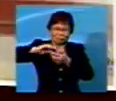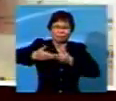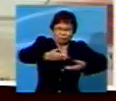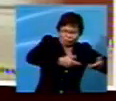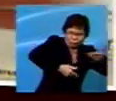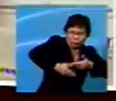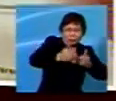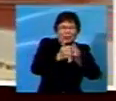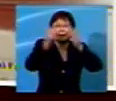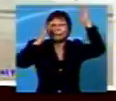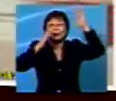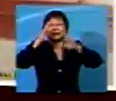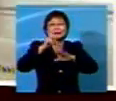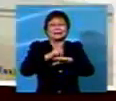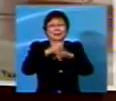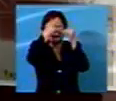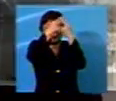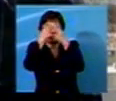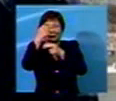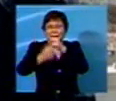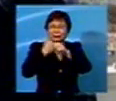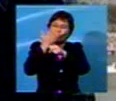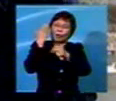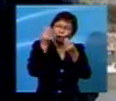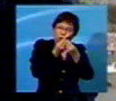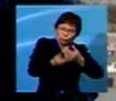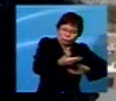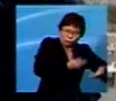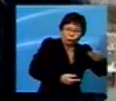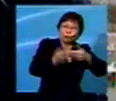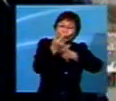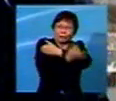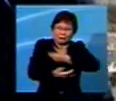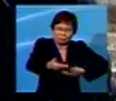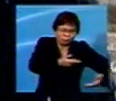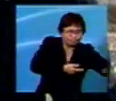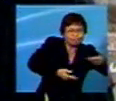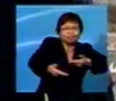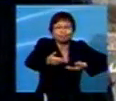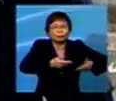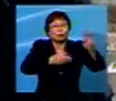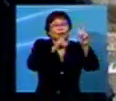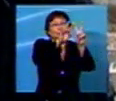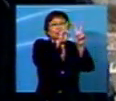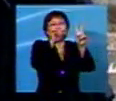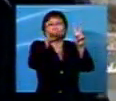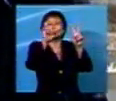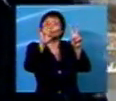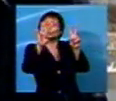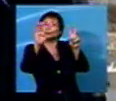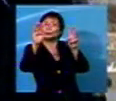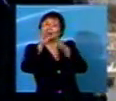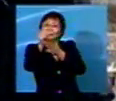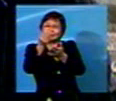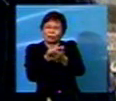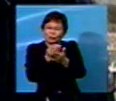utama Malaysia di Timur Tengah tahun lepas saja jumlah dagangan antara kedua-dua negara mencatatkan sebanyak r7.7